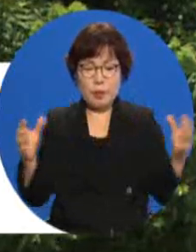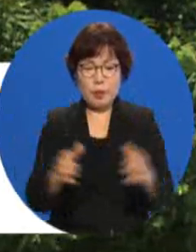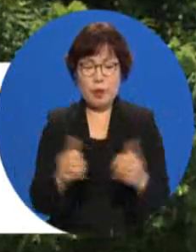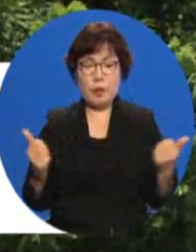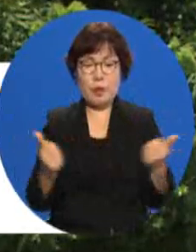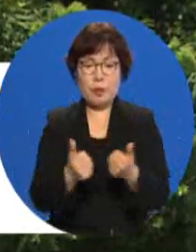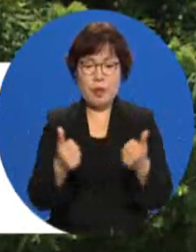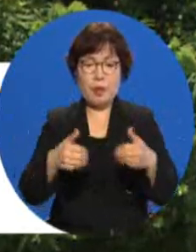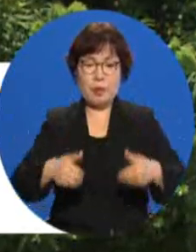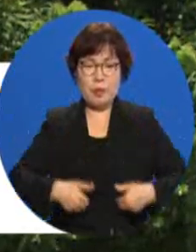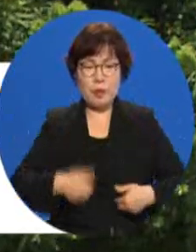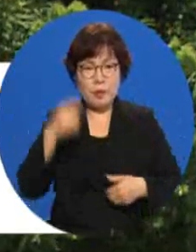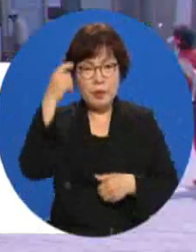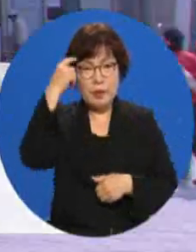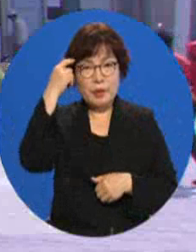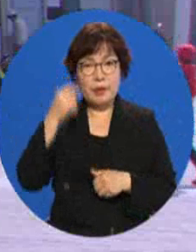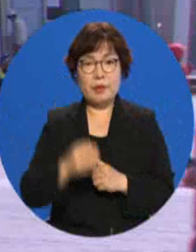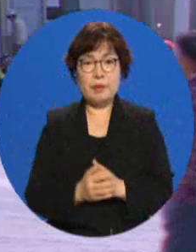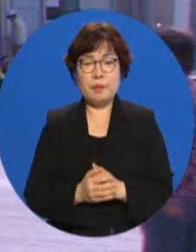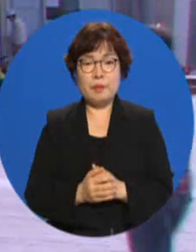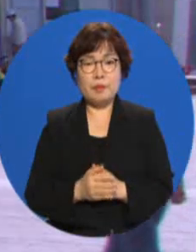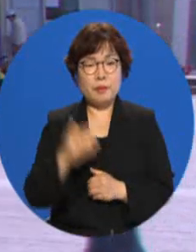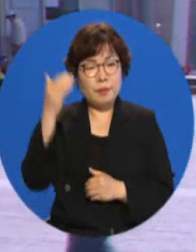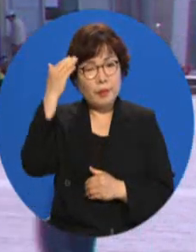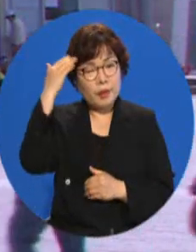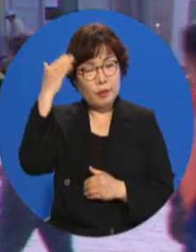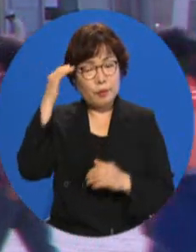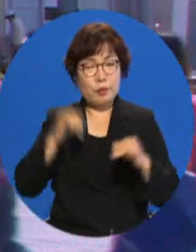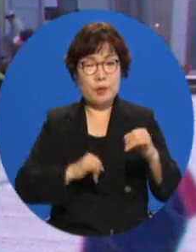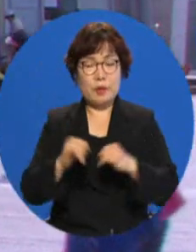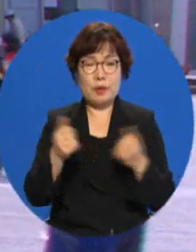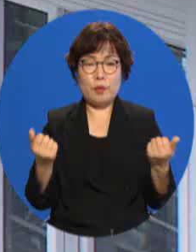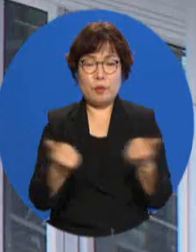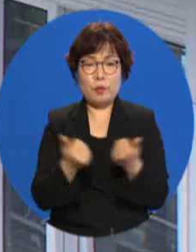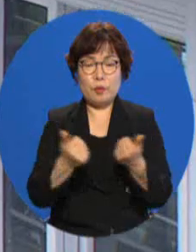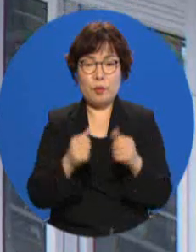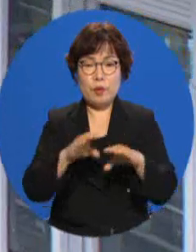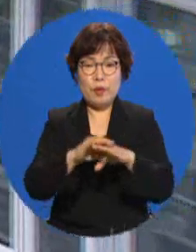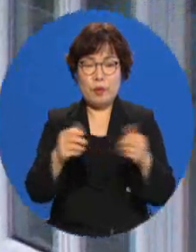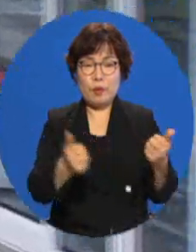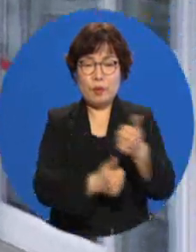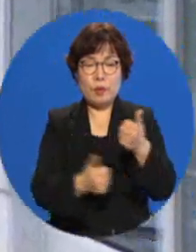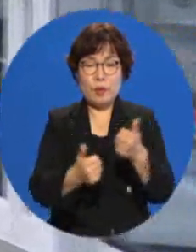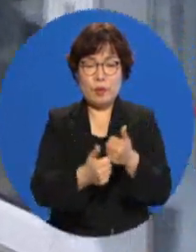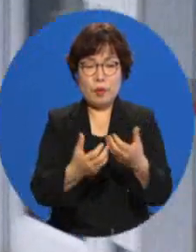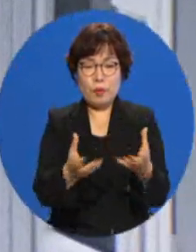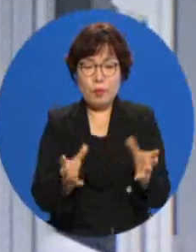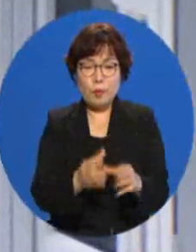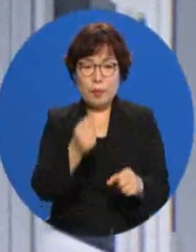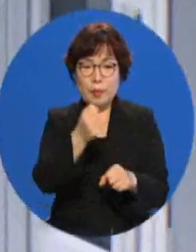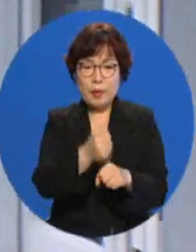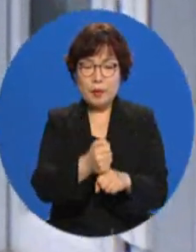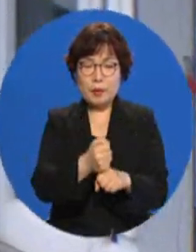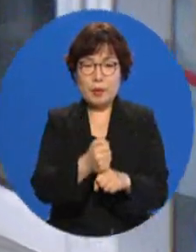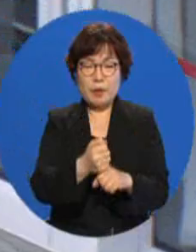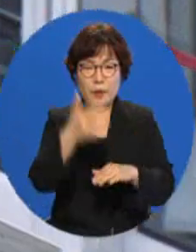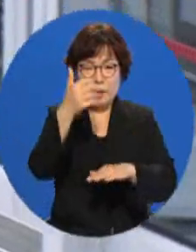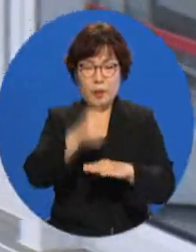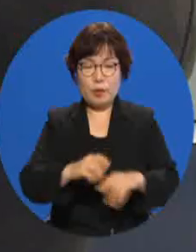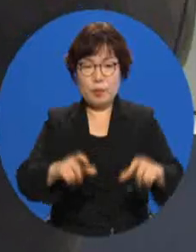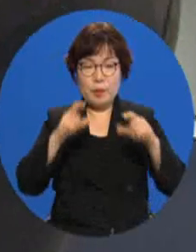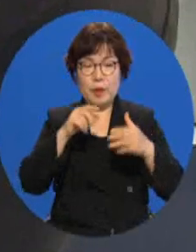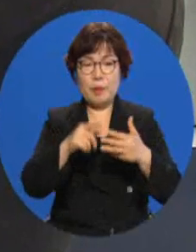논의하는 과정이 좀 필요하다고 생각합니다. 대한상사중재원의 중재 판결안은 위원 구성이 늦어지면서 오는 8월쯤 나올